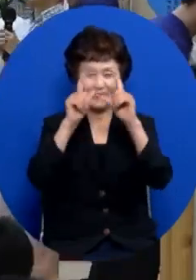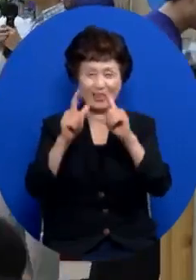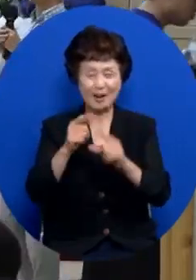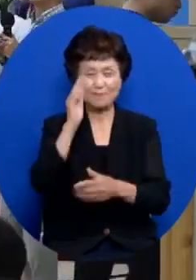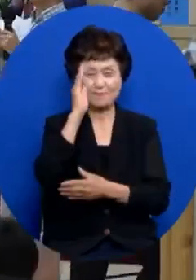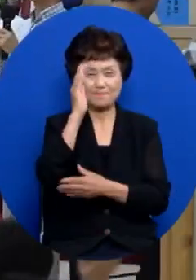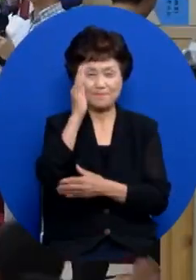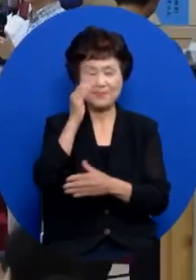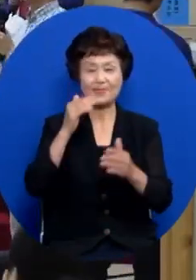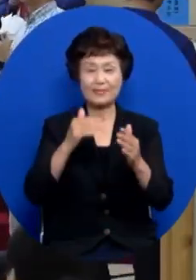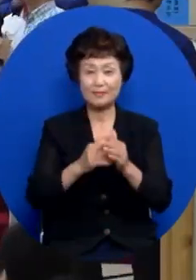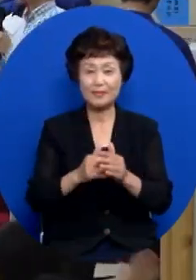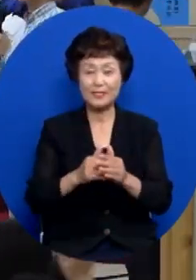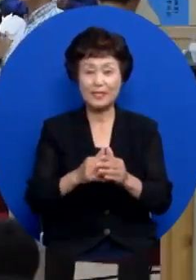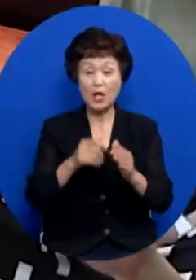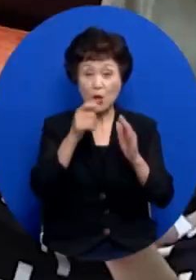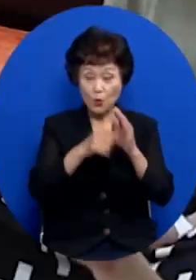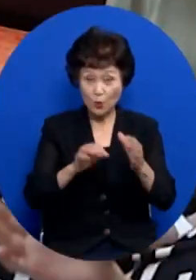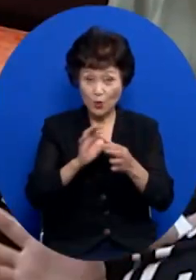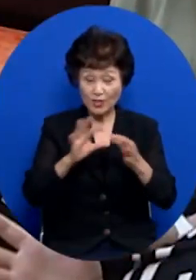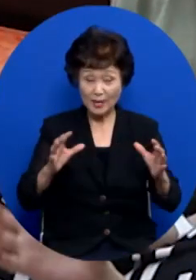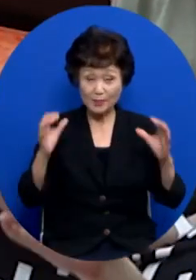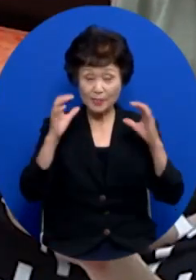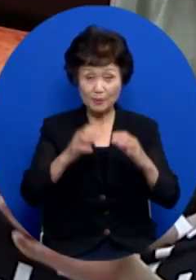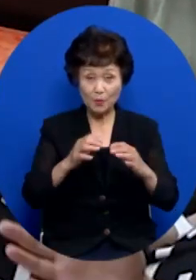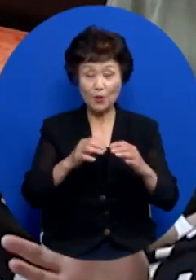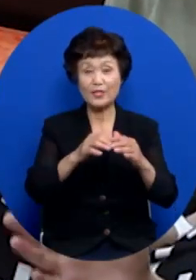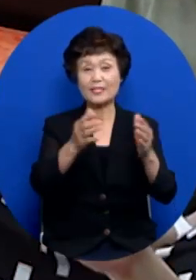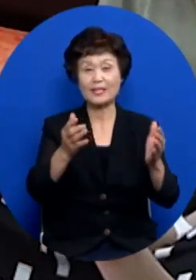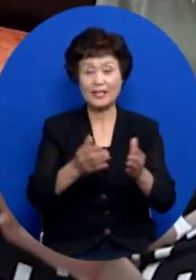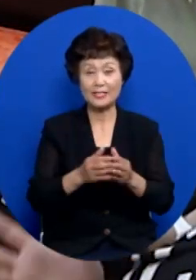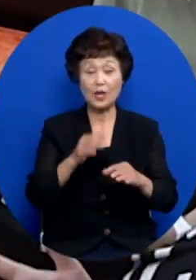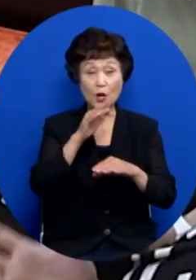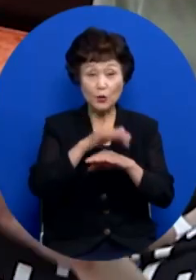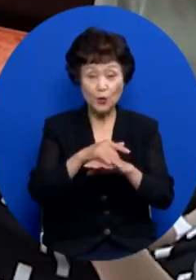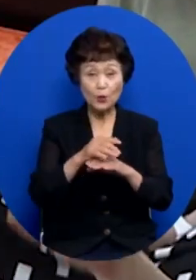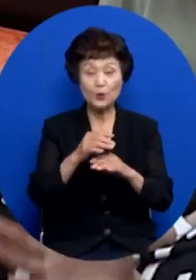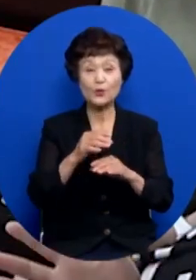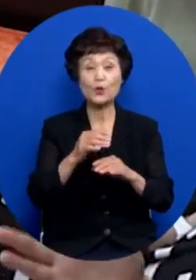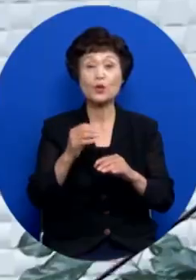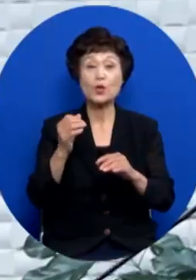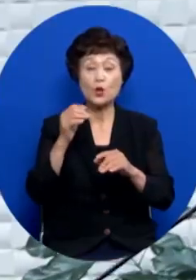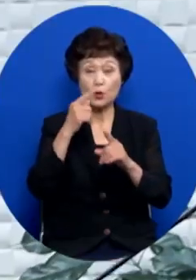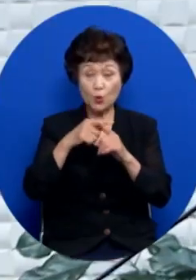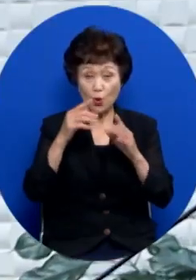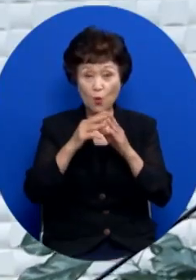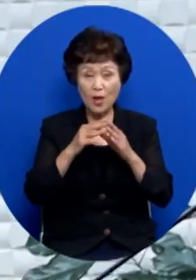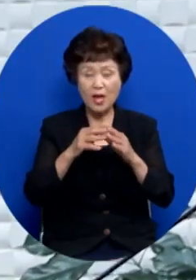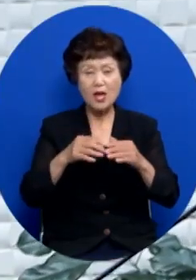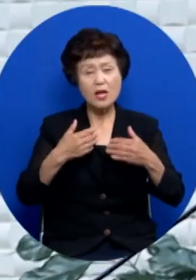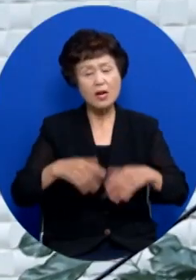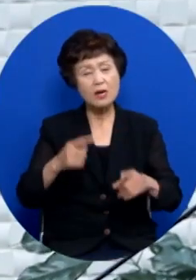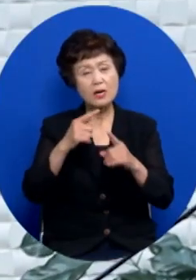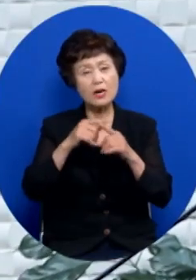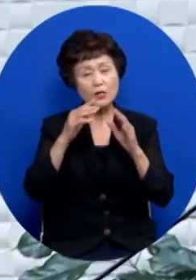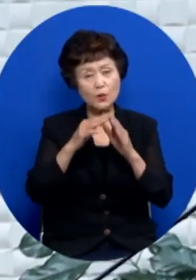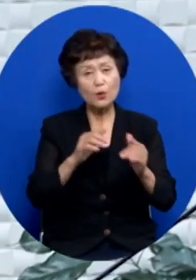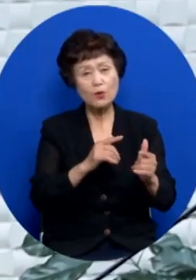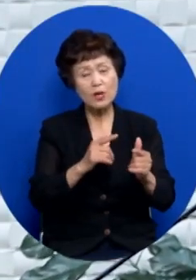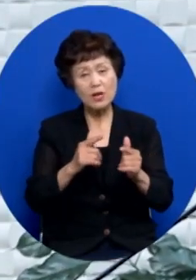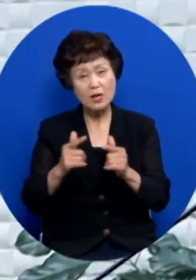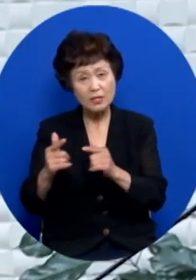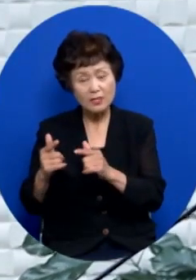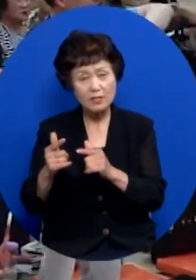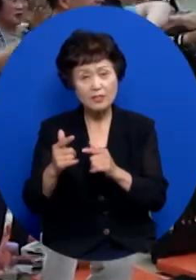GTX 부흥협의회는 초교파 부흥단체로 농어촌교회와 도시 미자립교회를 위해 자비량으로 성회를